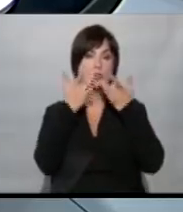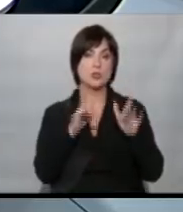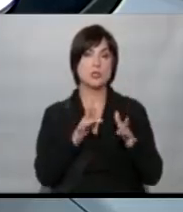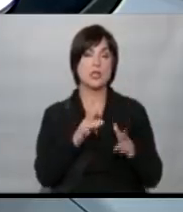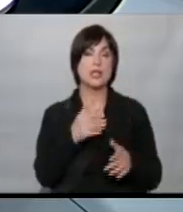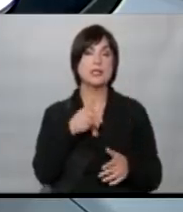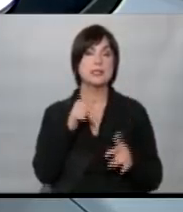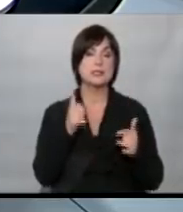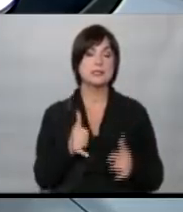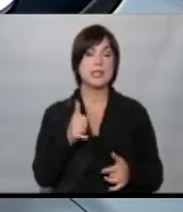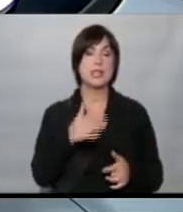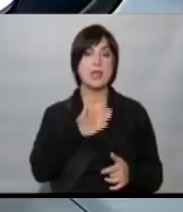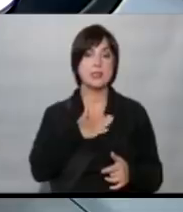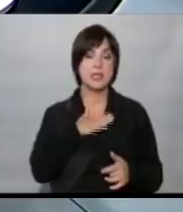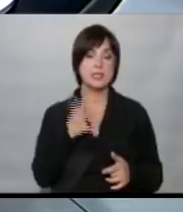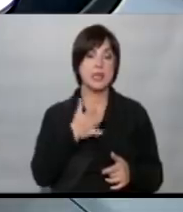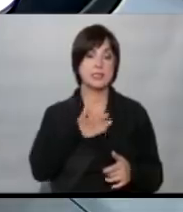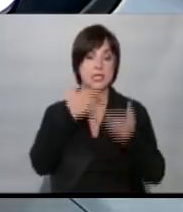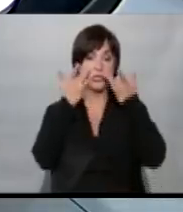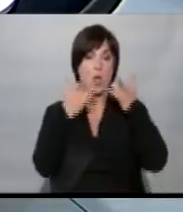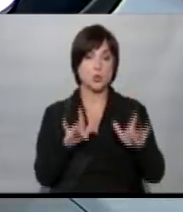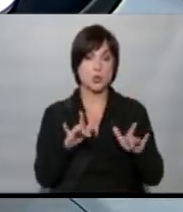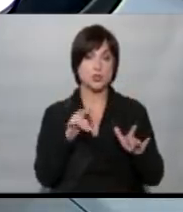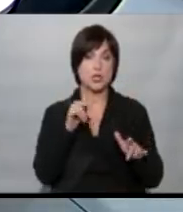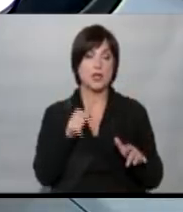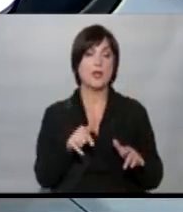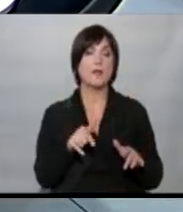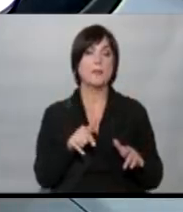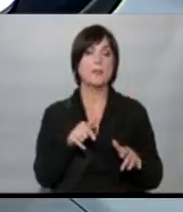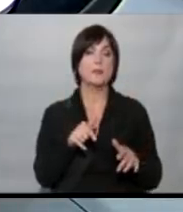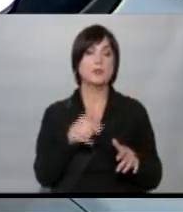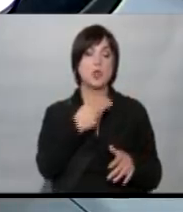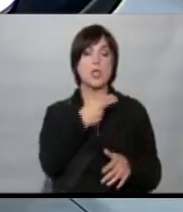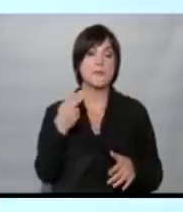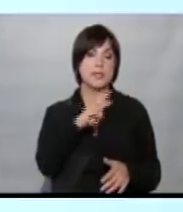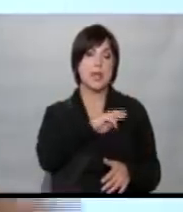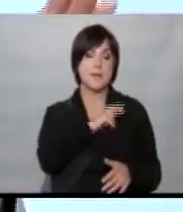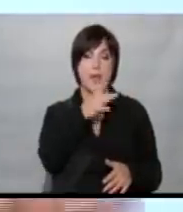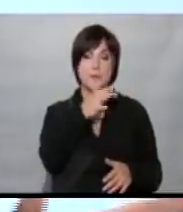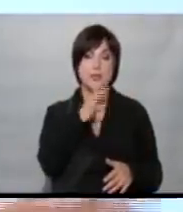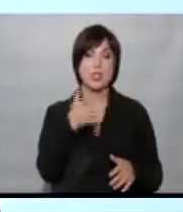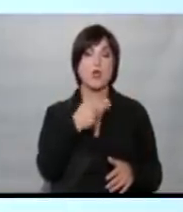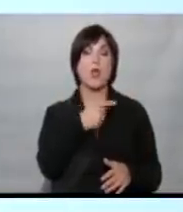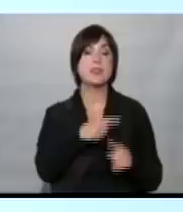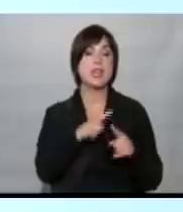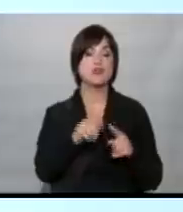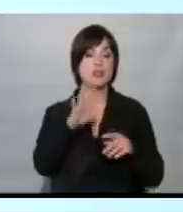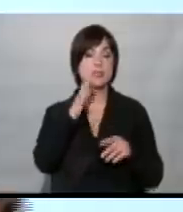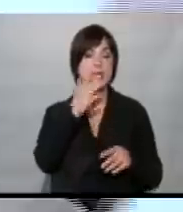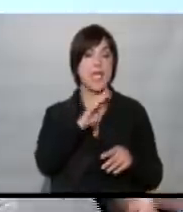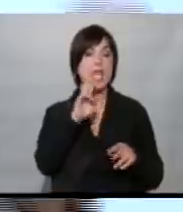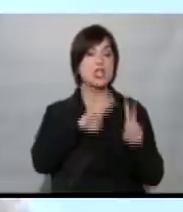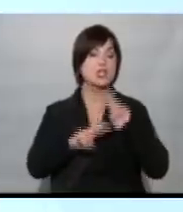сега ние дали ние сега се откажуваме сега во моментот со името Република Македонија на кој начин се грижиме ние